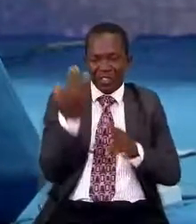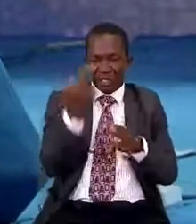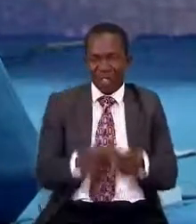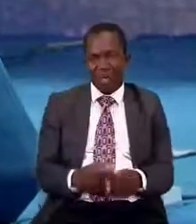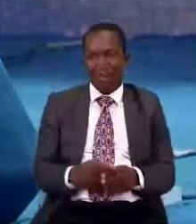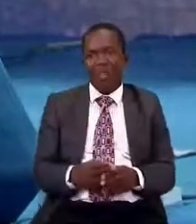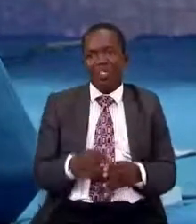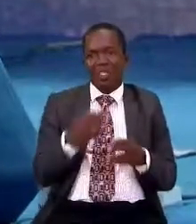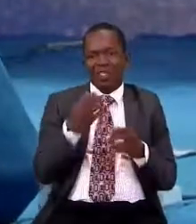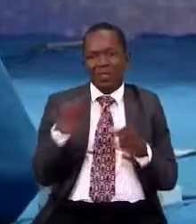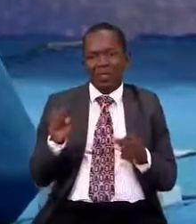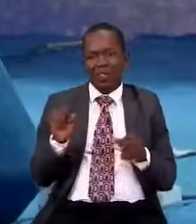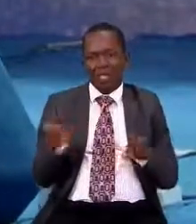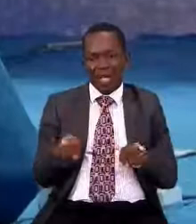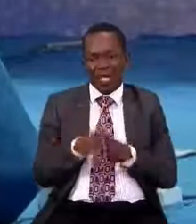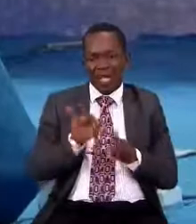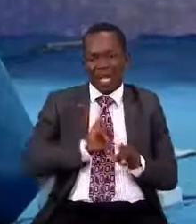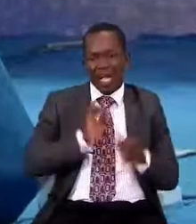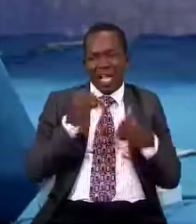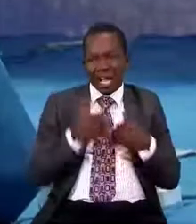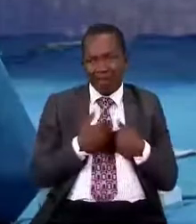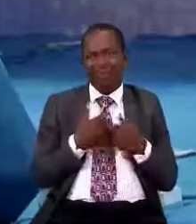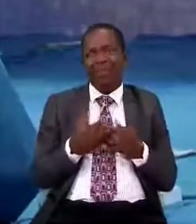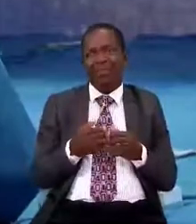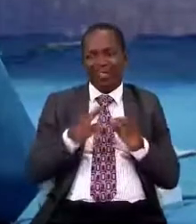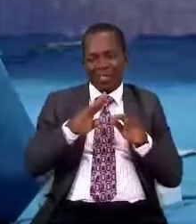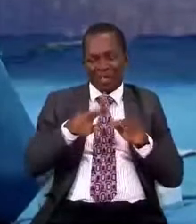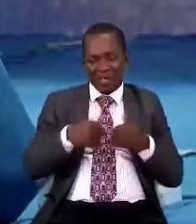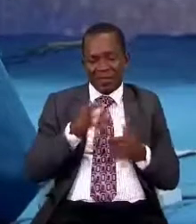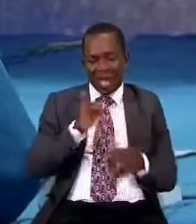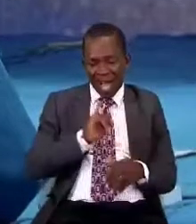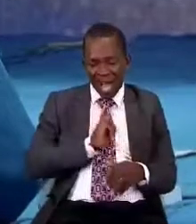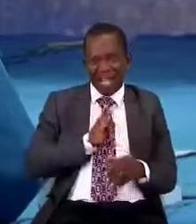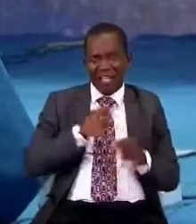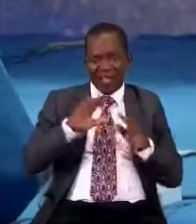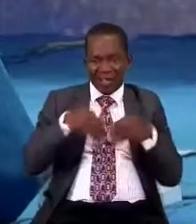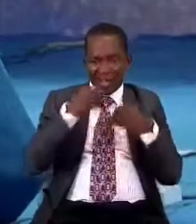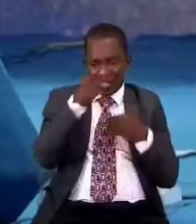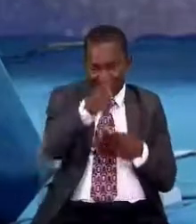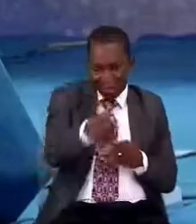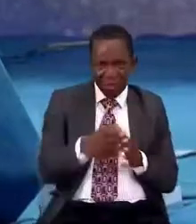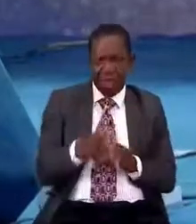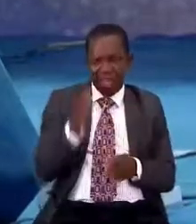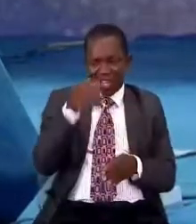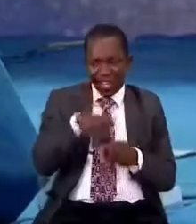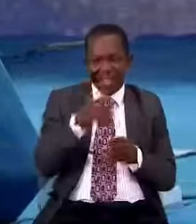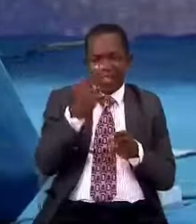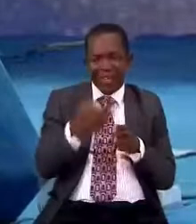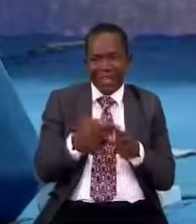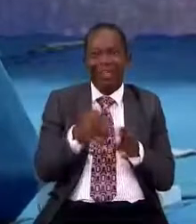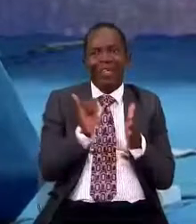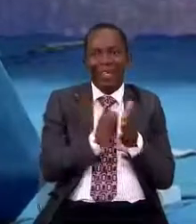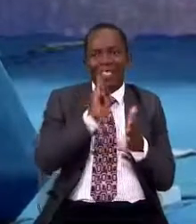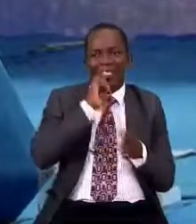le donne au nom, c'est le nom. Le nom-là ne perd jamais sa